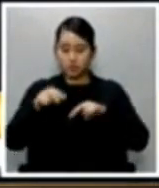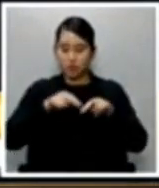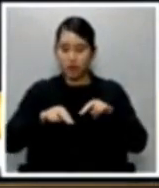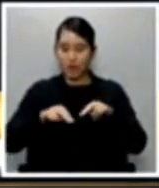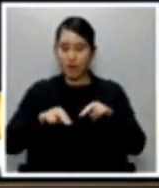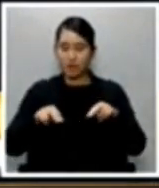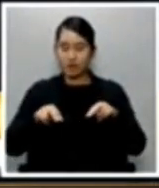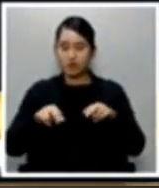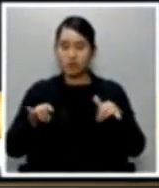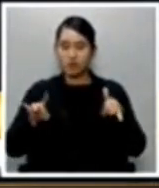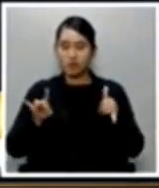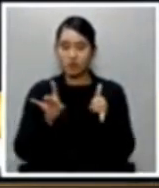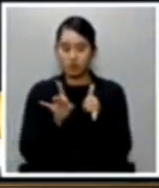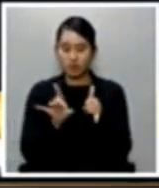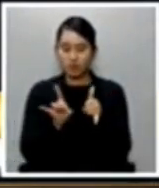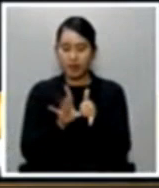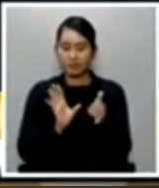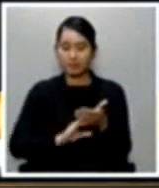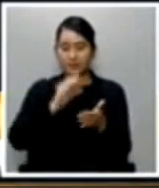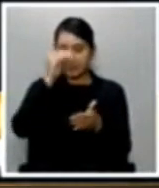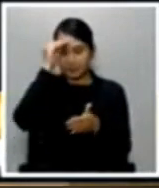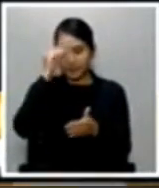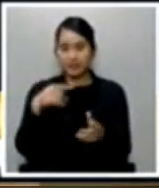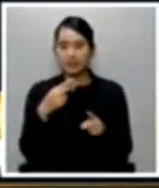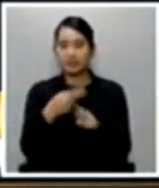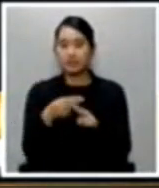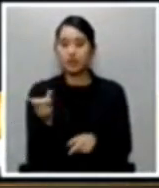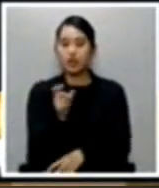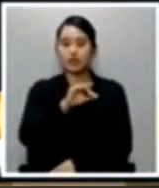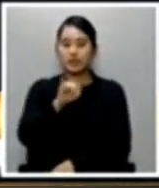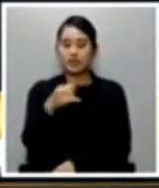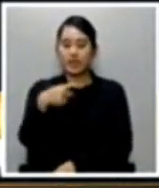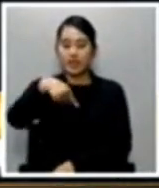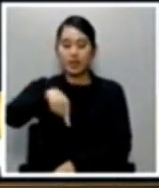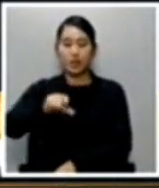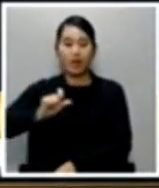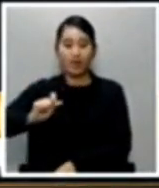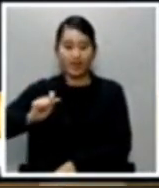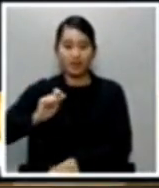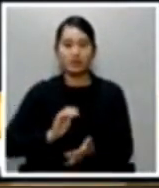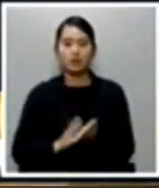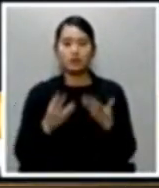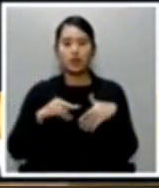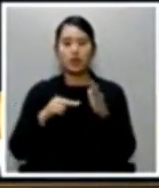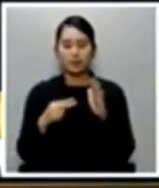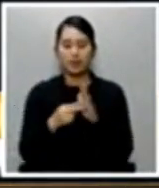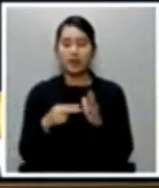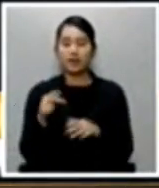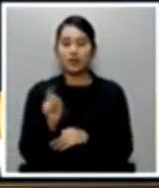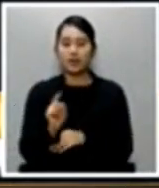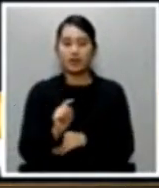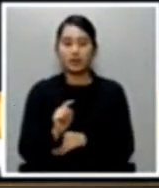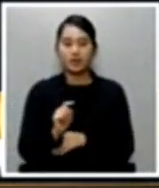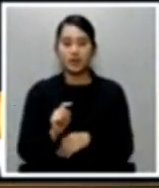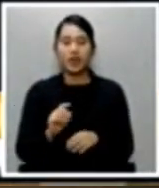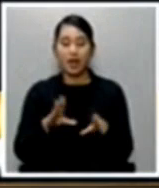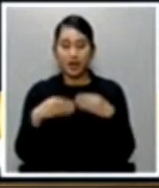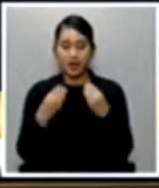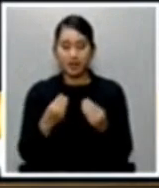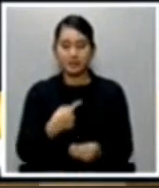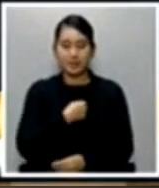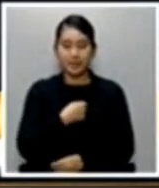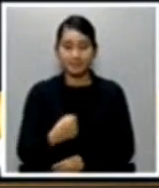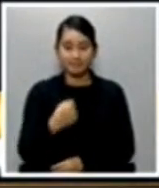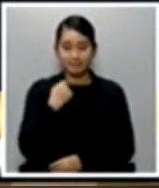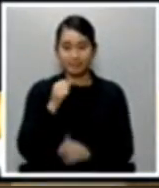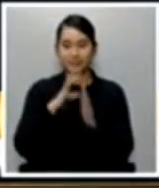รที่เราเรียกว่าเป็น JQA นะครับก็คือเรื่องของ quality assurance นั้นก็เป็นสิ่งที่จะสร้างความมั่นใ